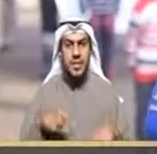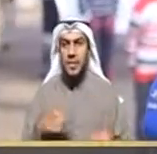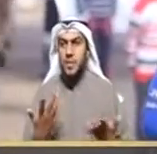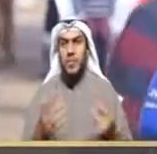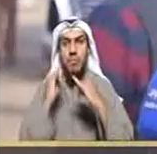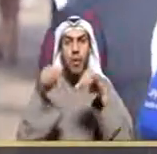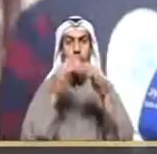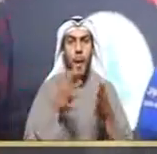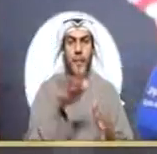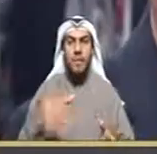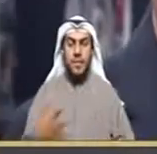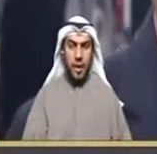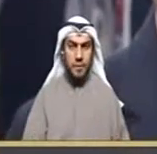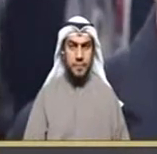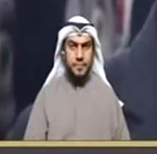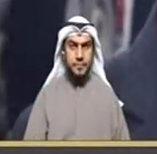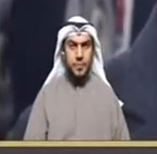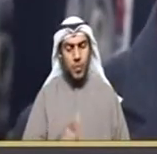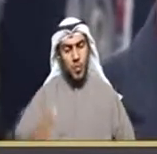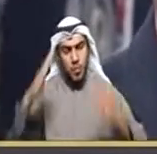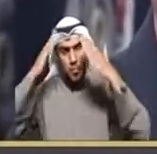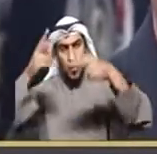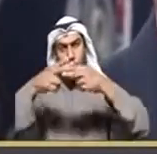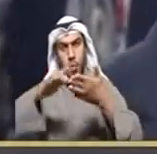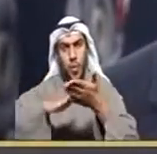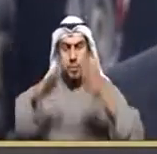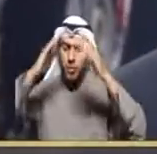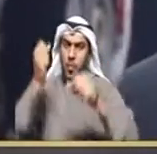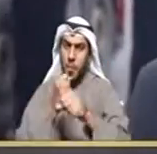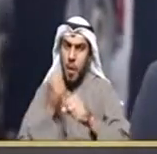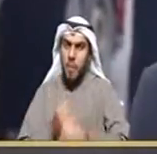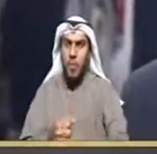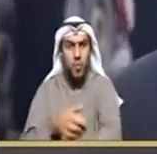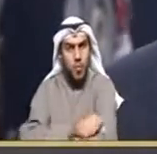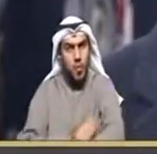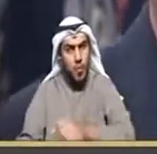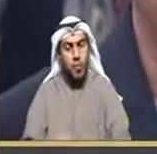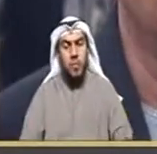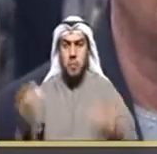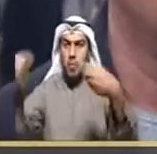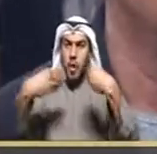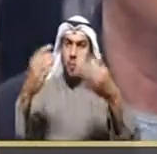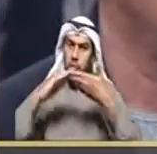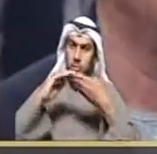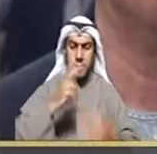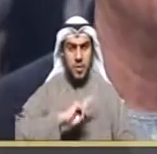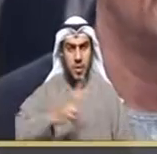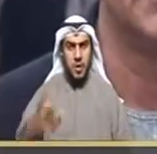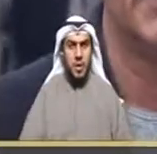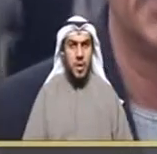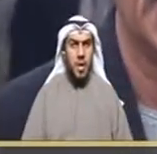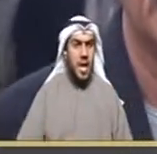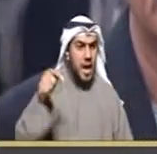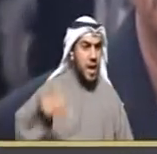في محافظة باب الأحلة. نشكر جهود دولة الكويت بمساندة الشعب العراقي وخاصة